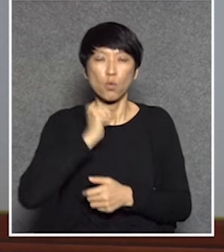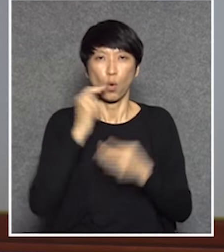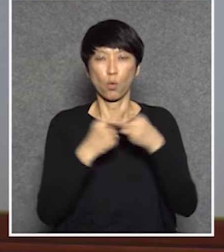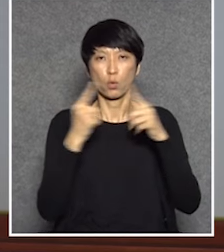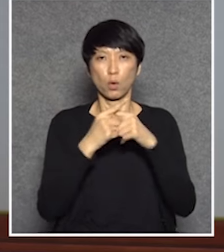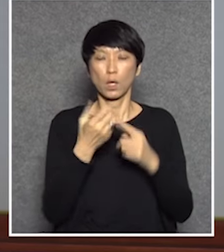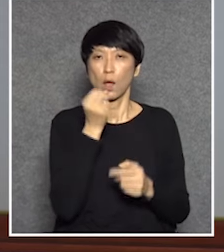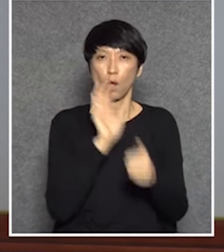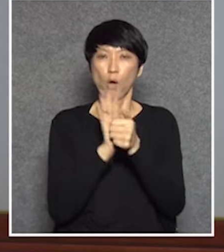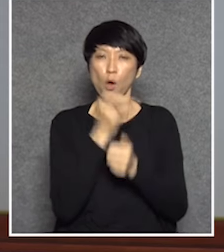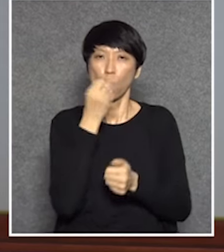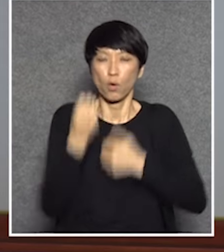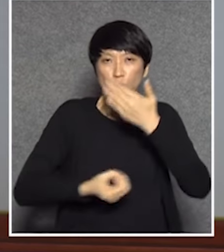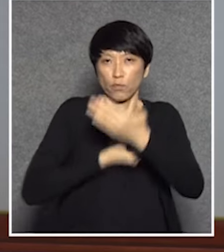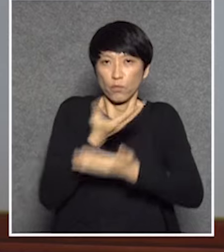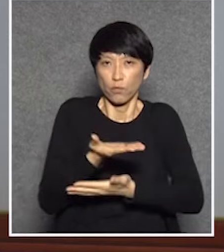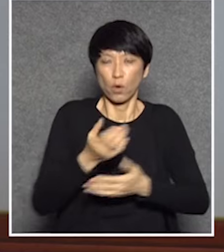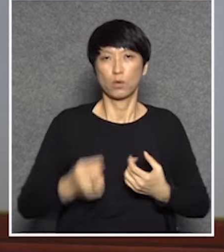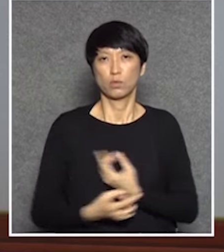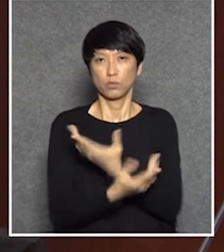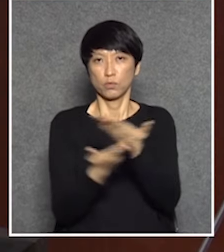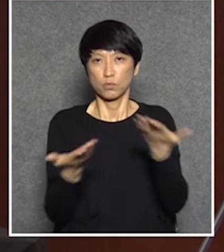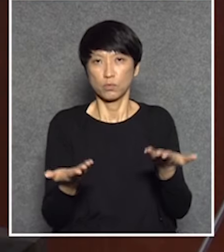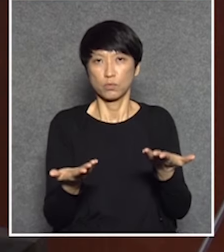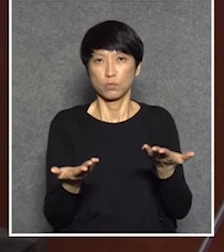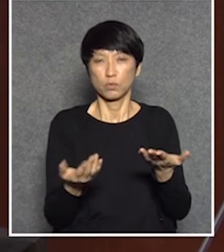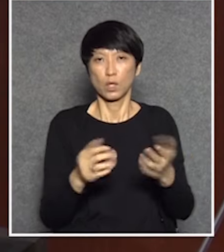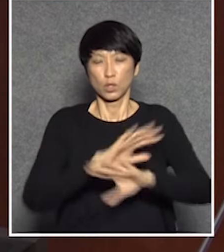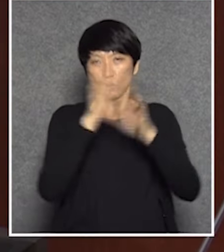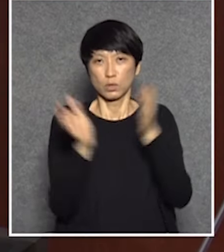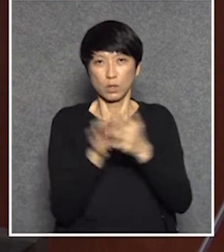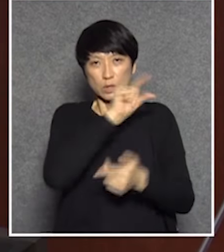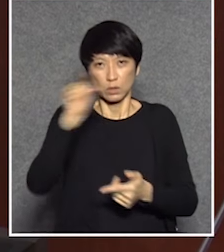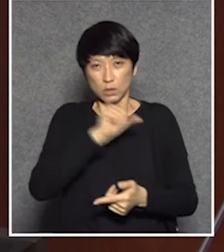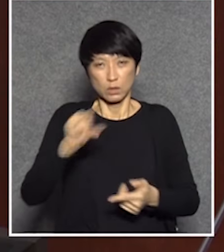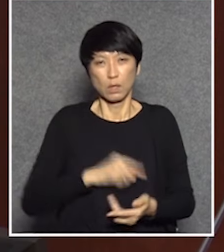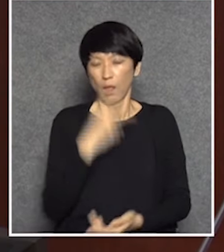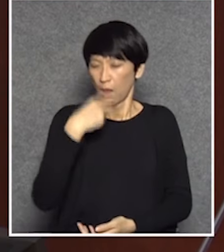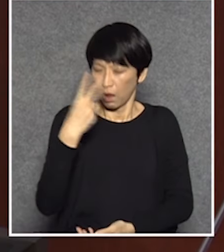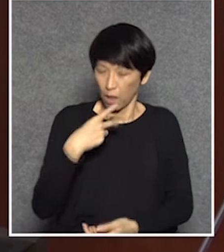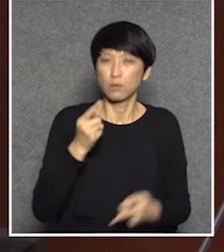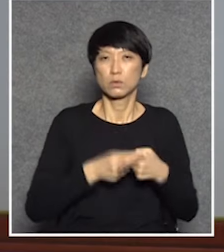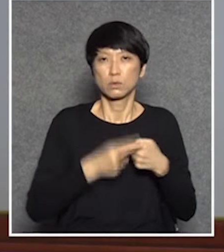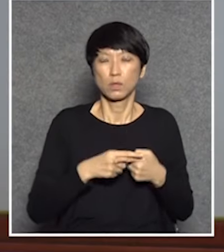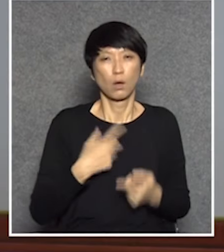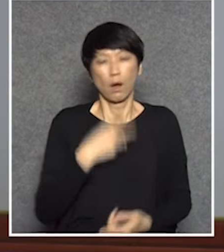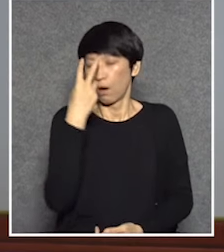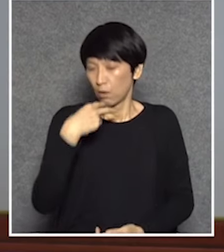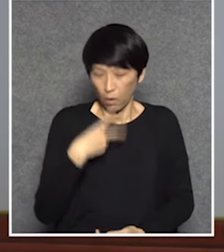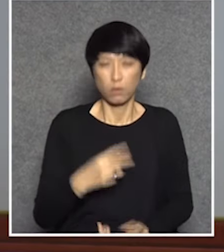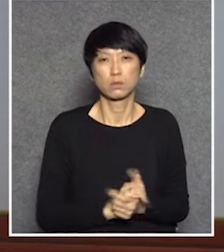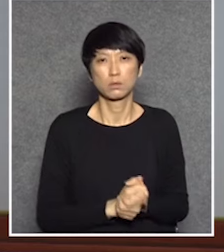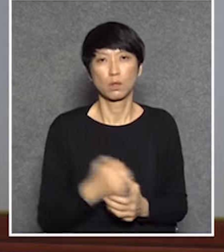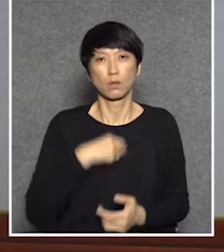好發展和繁榮景象貢獻了。 我認為你不需要全篇讀 完，他真的很感人，真的好像苦海孤初咁，我睇到